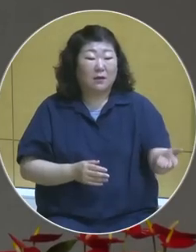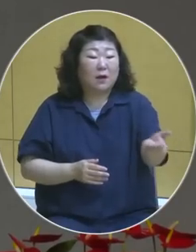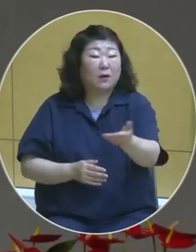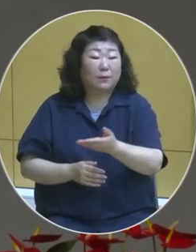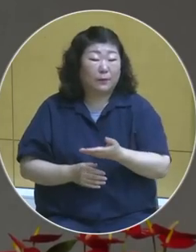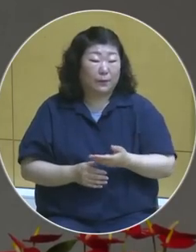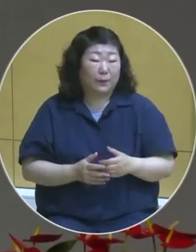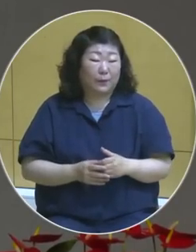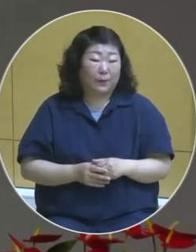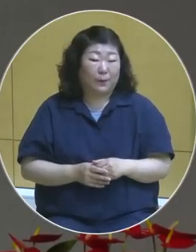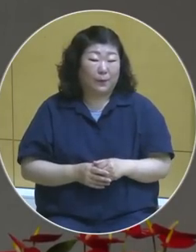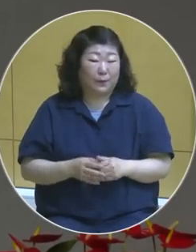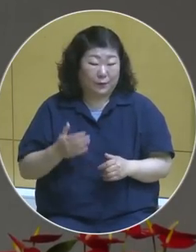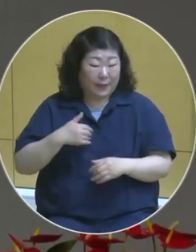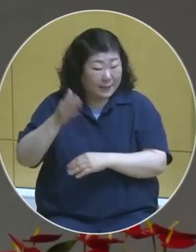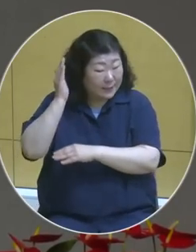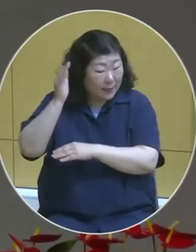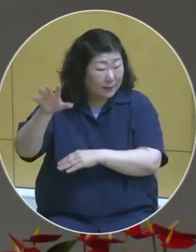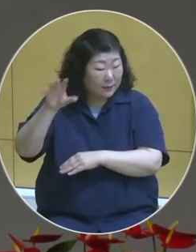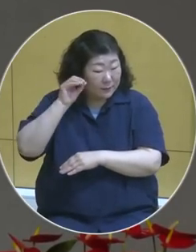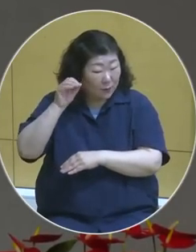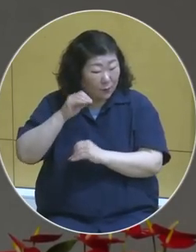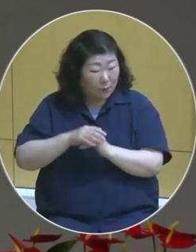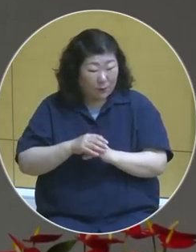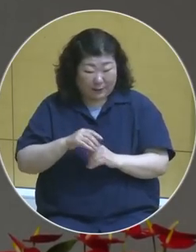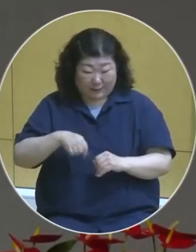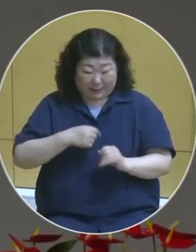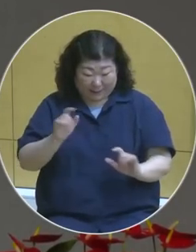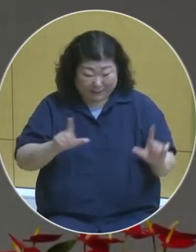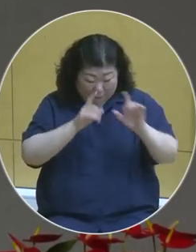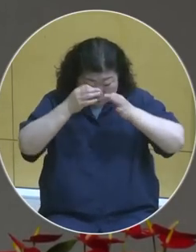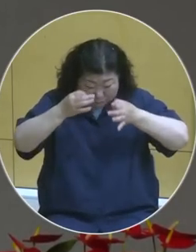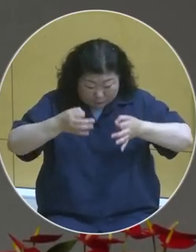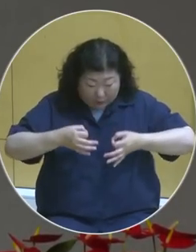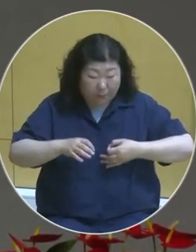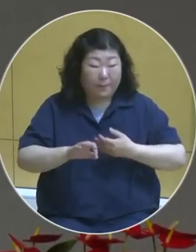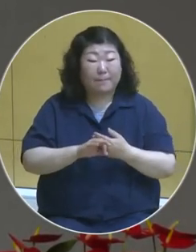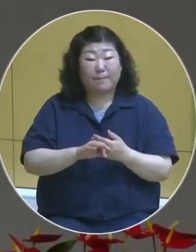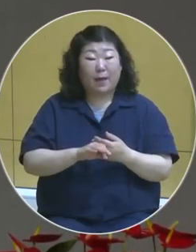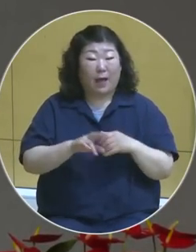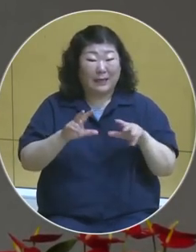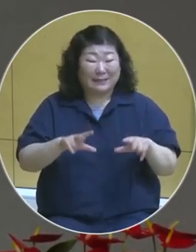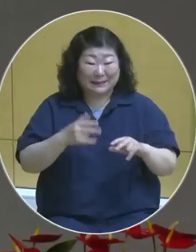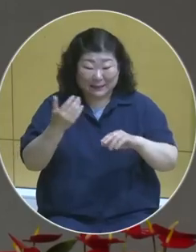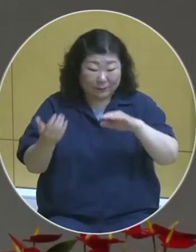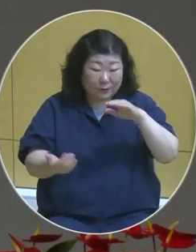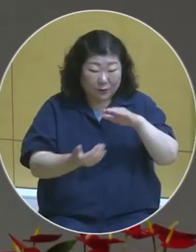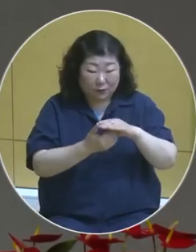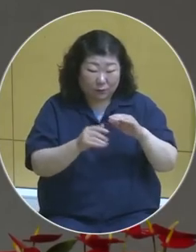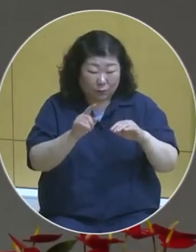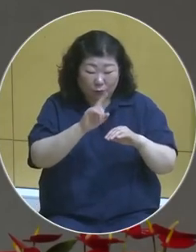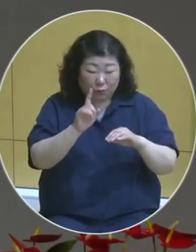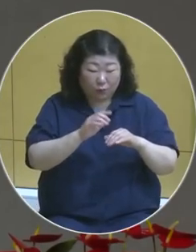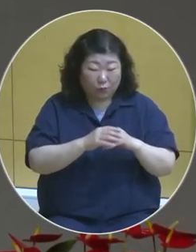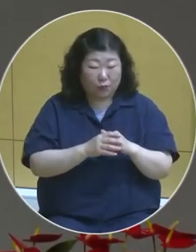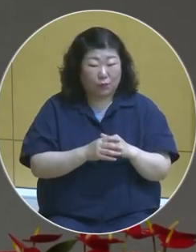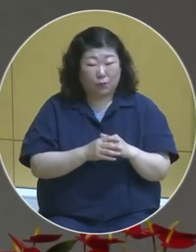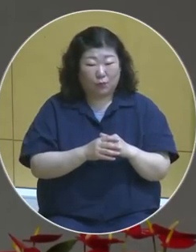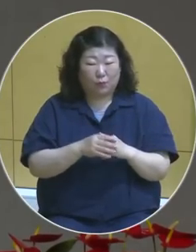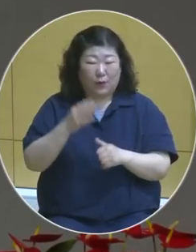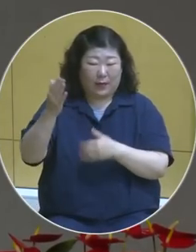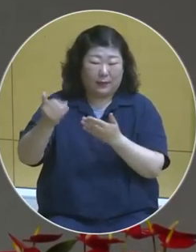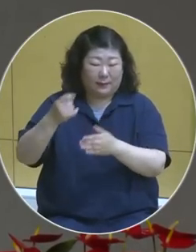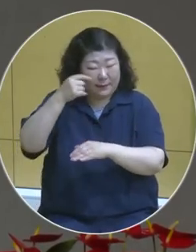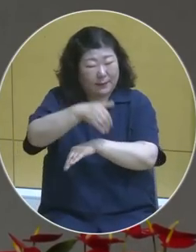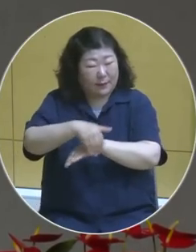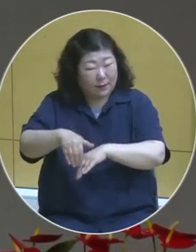듣고 여러분의 삶을 이렇게 돌아보면 아 맞아, 지금 되어진 이 모든 것이 하나님께서 계획하셨고